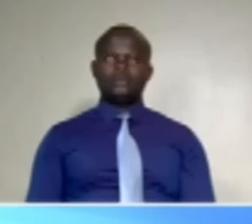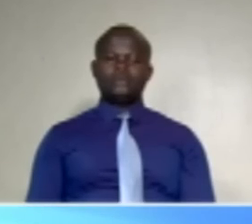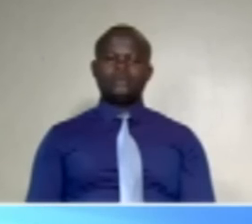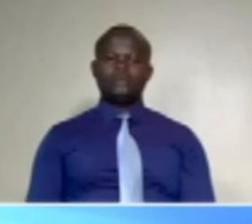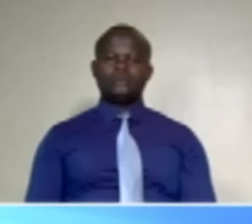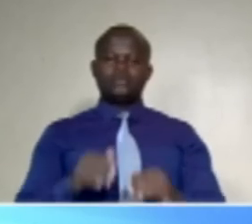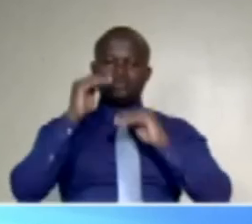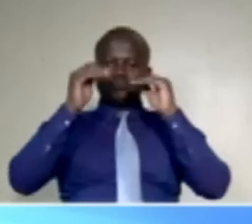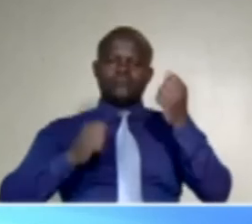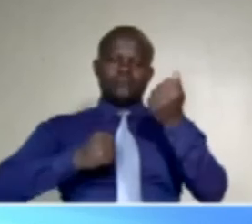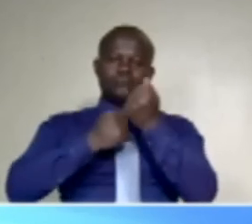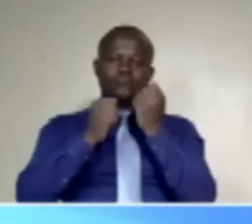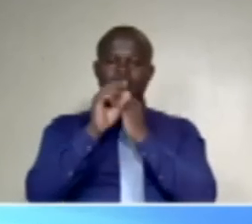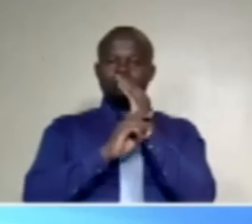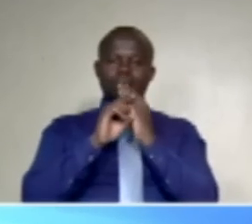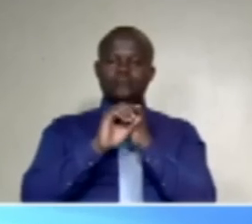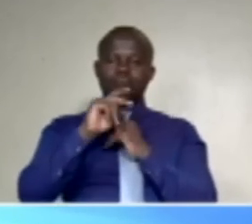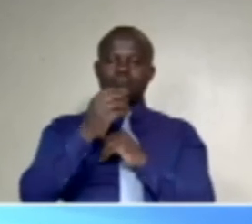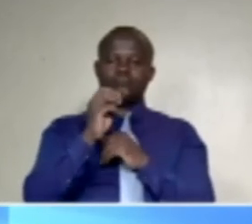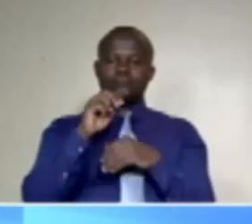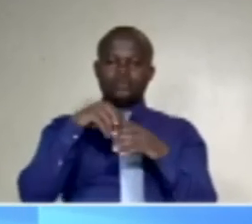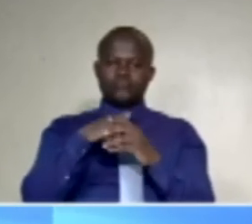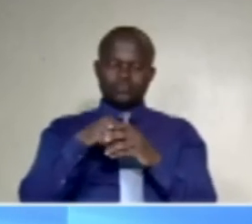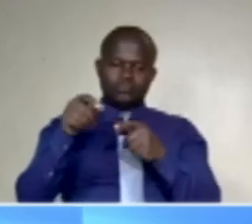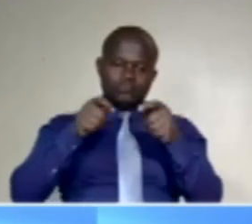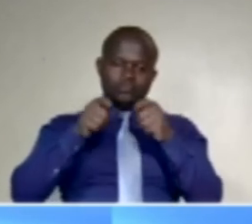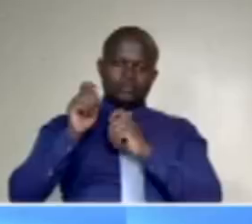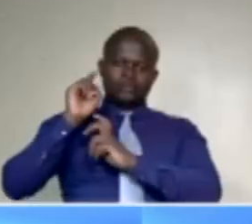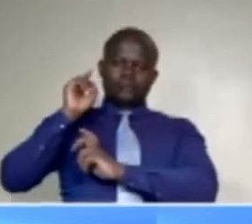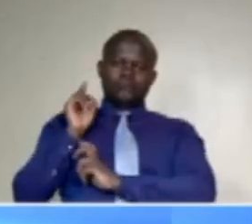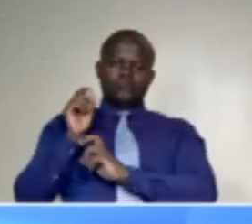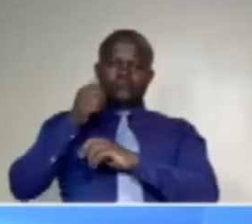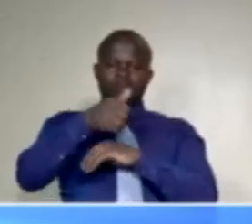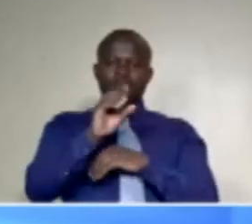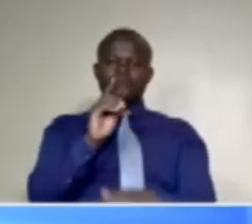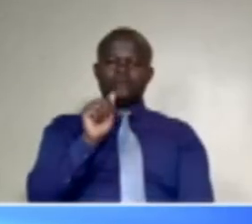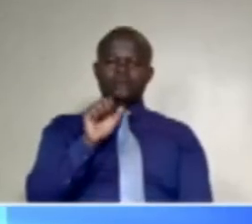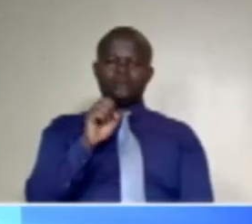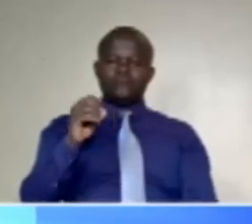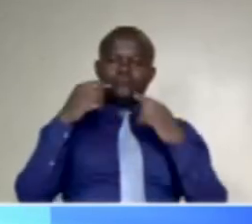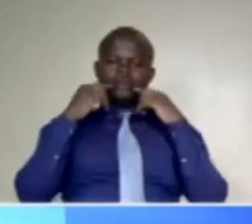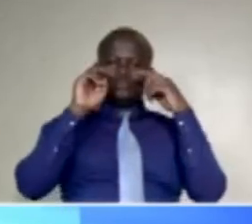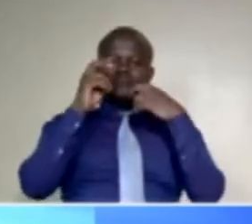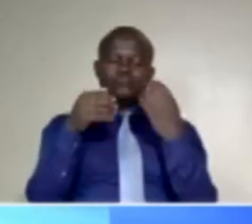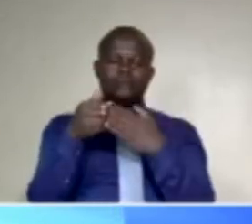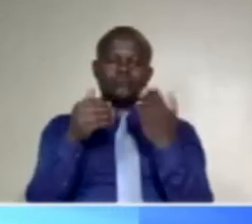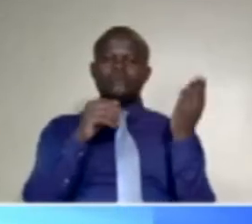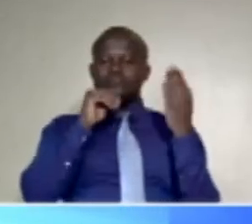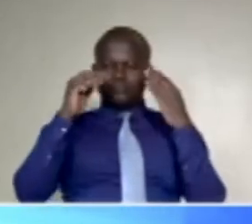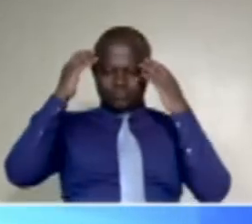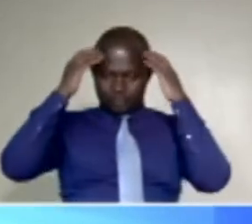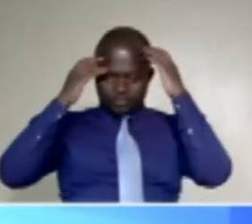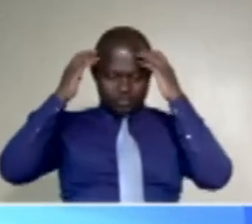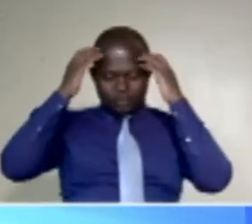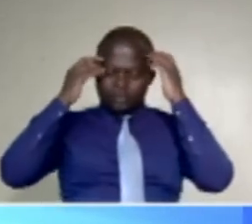Abagize urwego rwunganira akarere ka Ngoma mu gucunga umutekano ari rwo Daso baravuga ko badashishikajwe